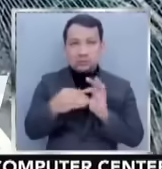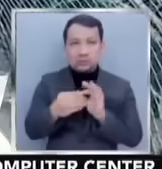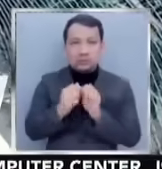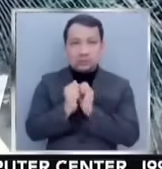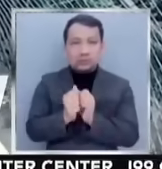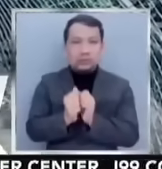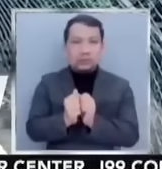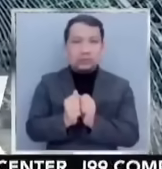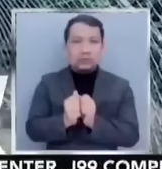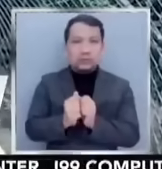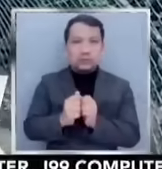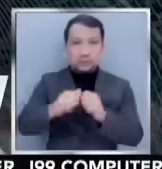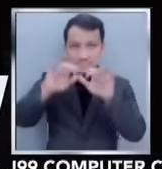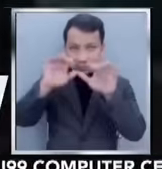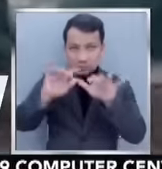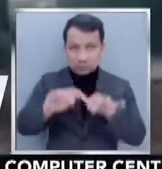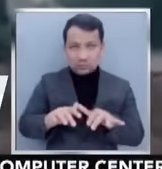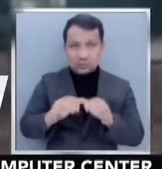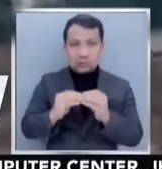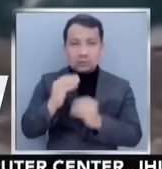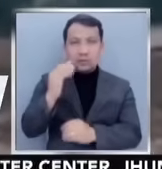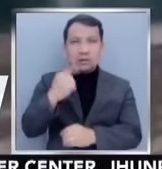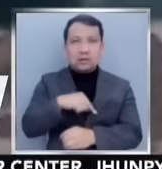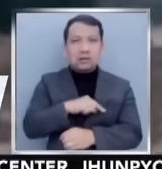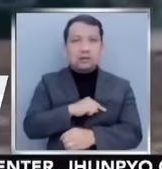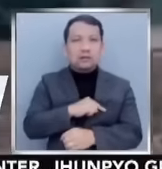tuwing tag-ulan at lalo kapag may Baguio,